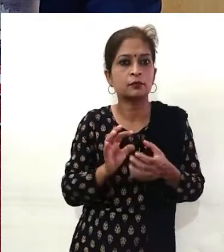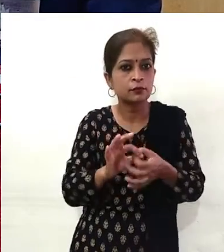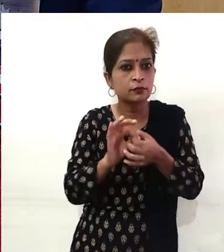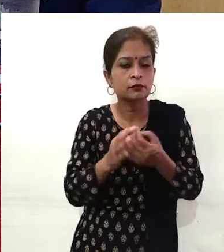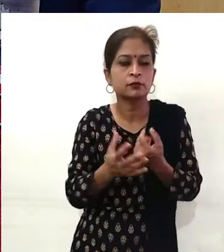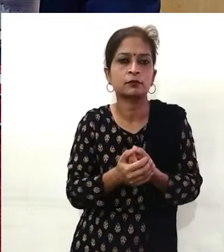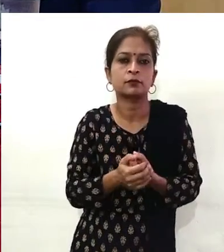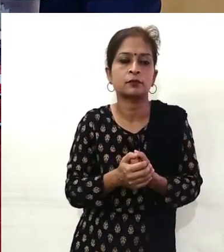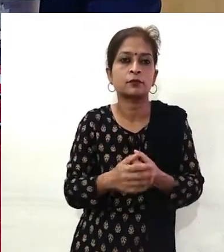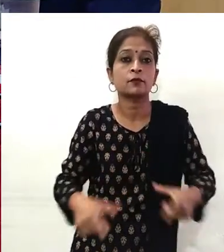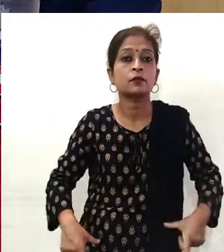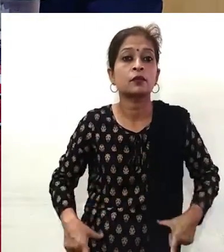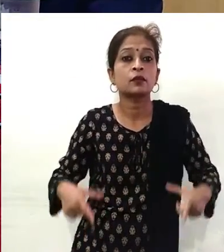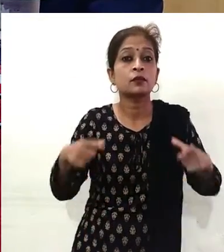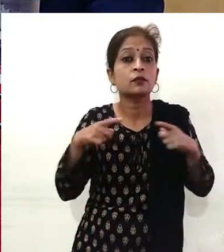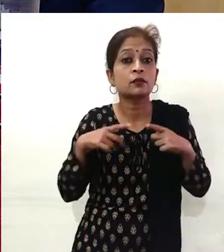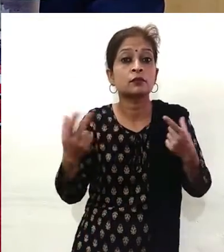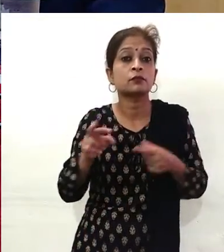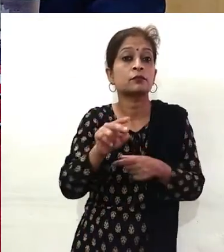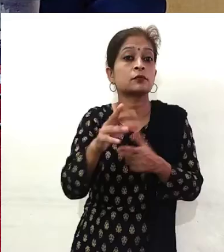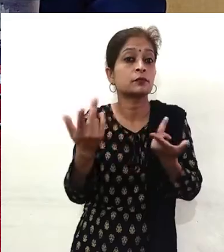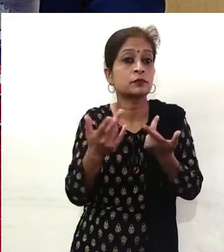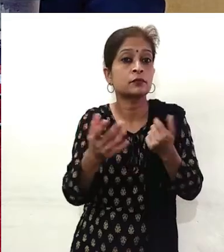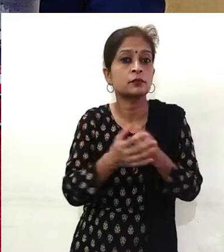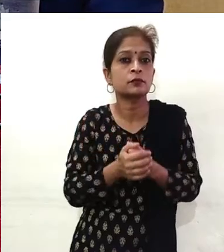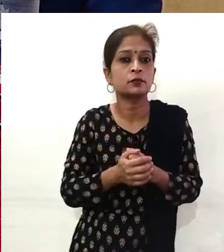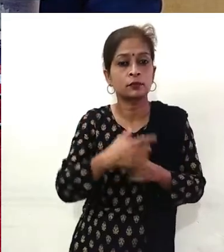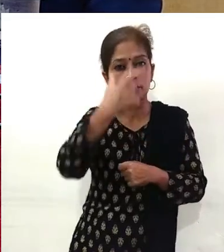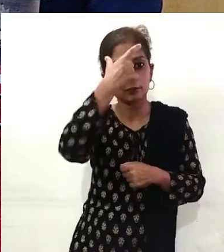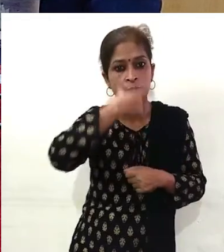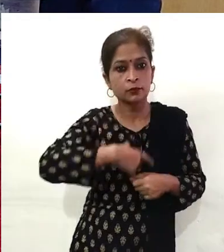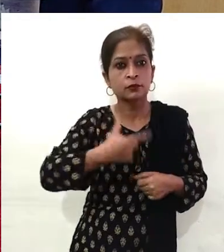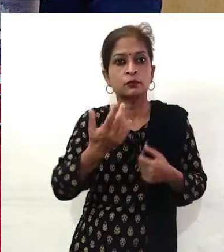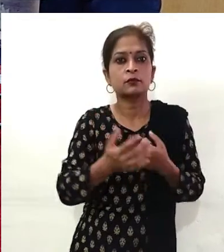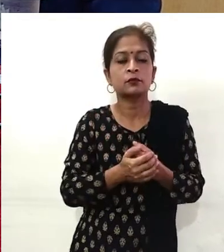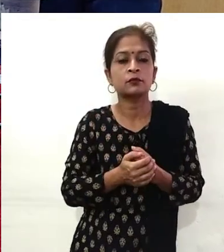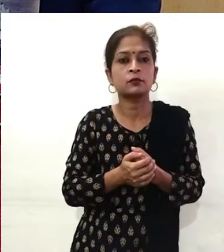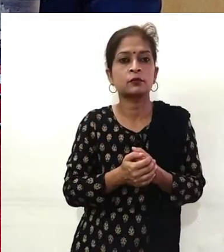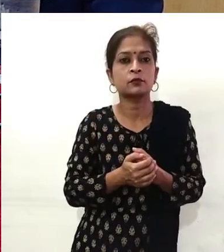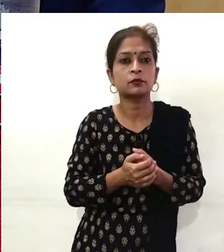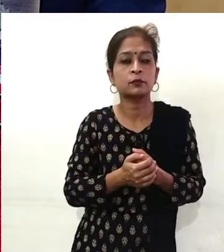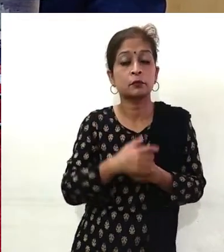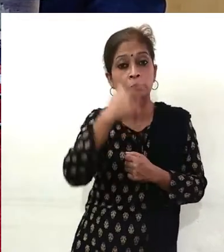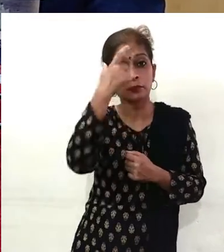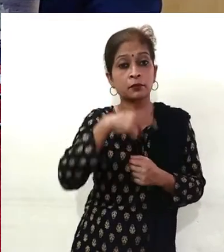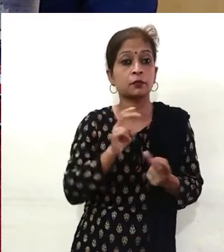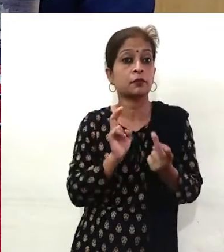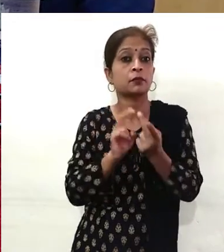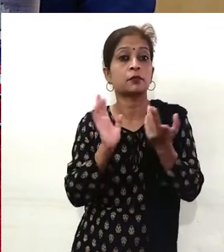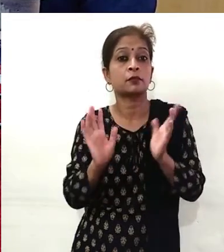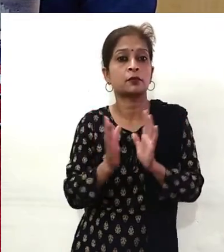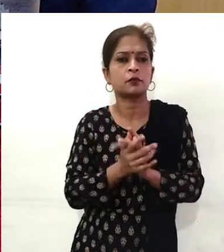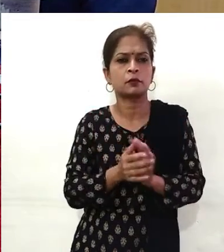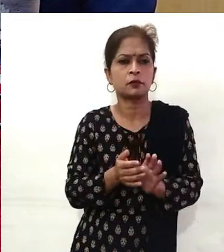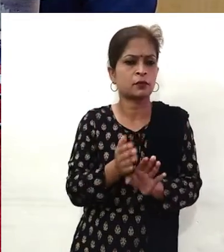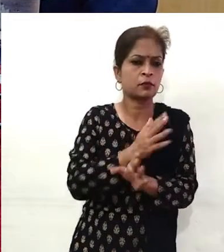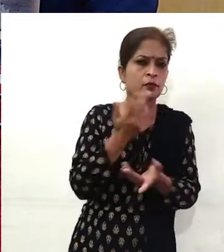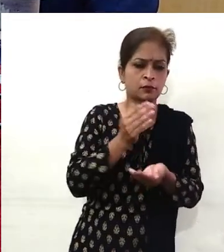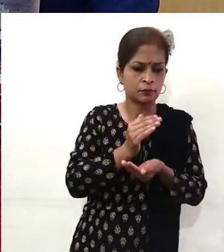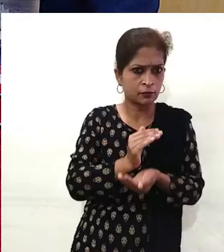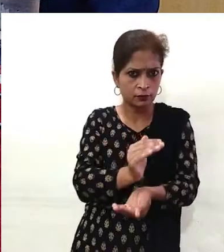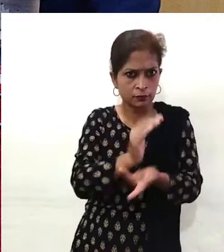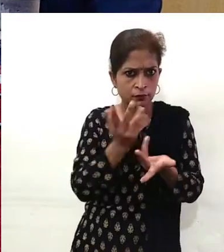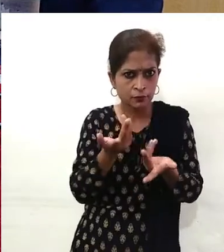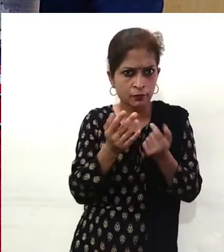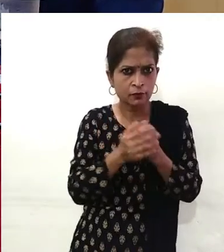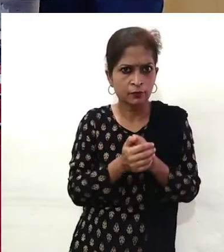तो जीवन का स्वयं में अर्थ नहीं होता। आदमी बिल्कुल, पुरुषोत्तम बोलते हैं ना, सबसे उत्तम पुरुष जो है, आदमी बिल्कुल पैदा होता है